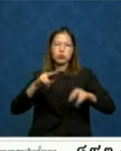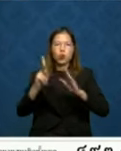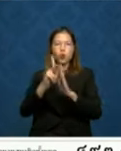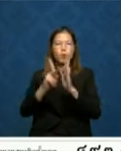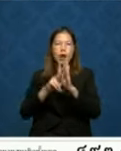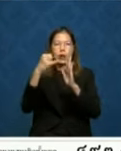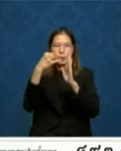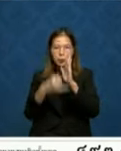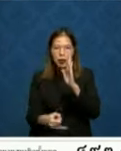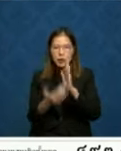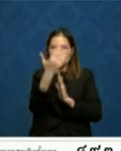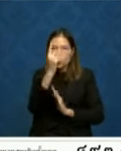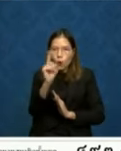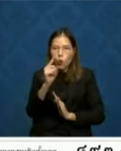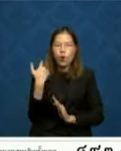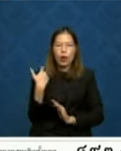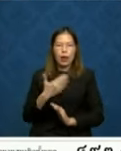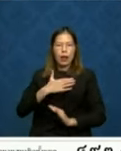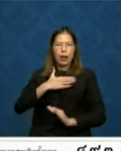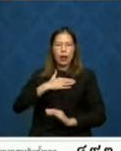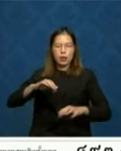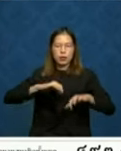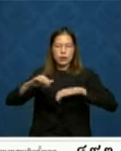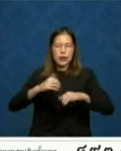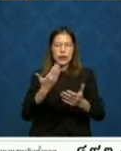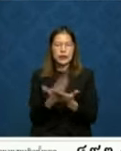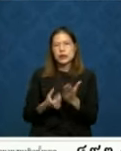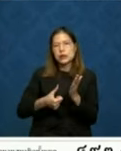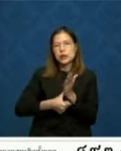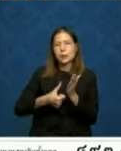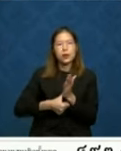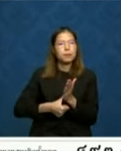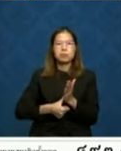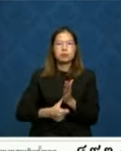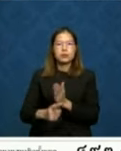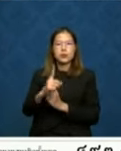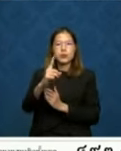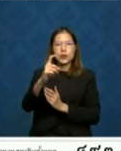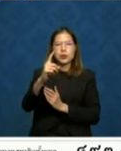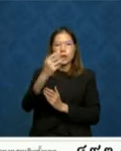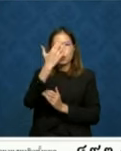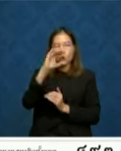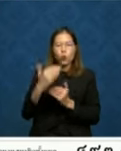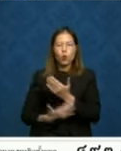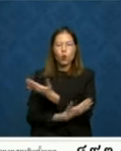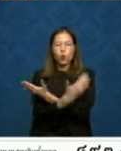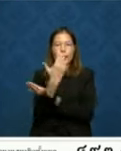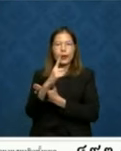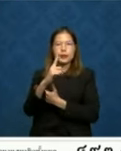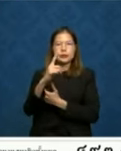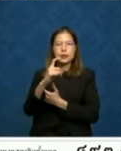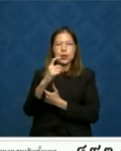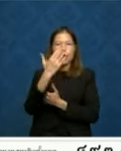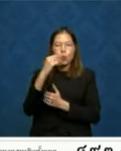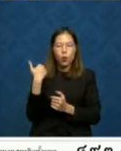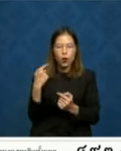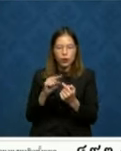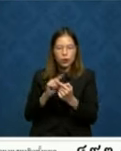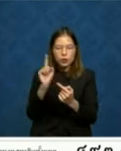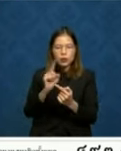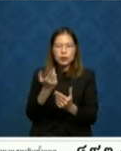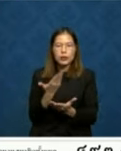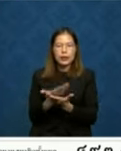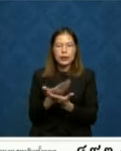ครับนั่นหมายความว่าเราไม่สามารถที่จะไปจัดเก็บภาษีเหล่านี้ได้ครับมันเป็นการเสียโอกาสอย่างยิ่งยิ่งเราเห็นรายได้ของ